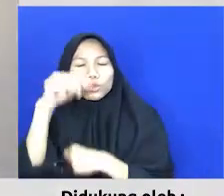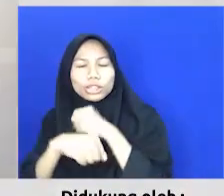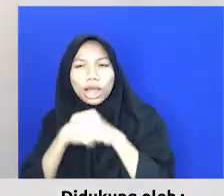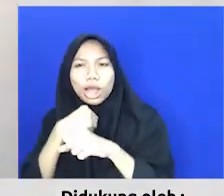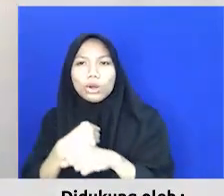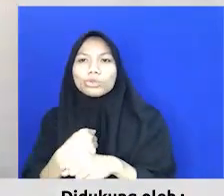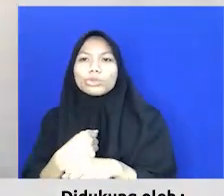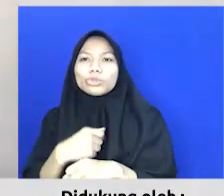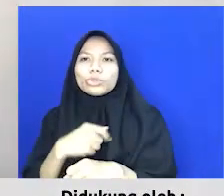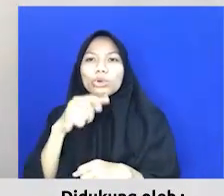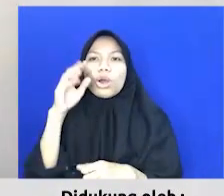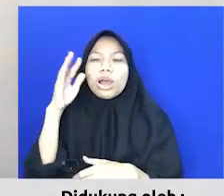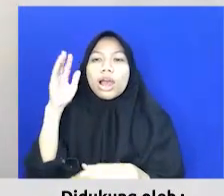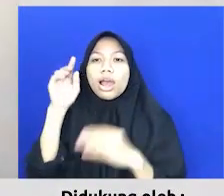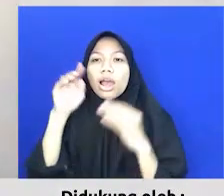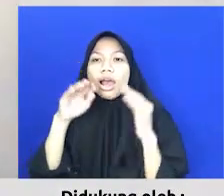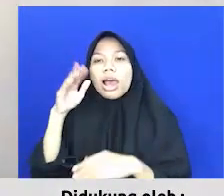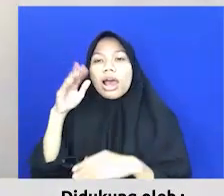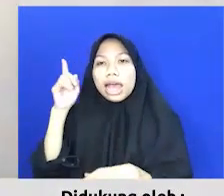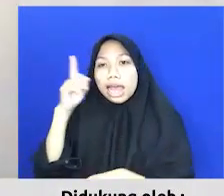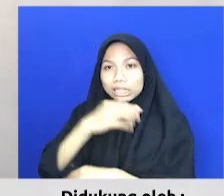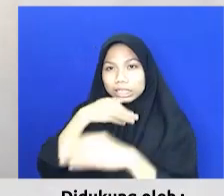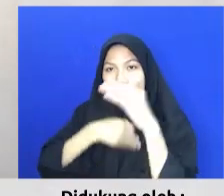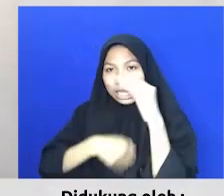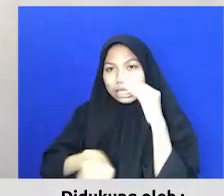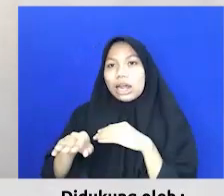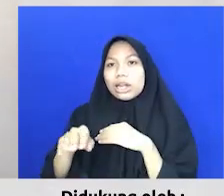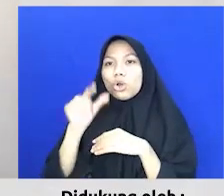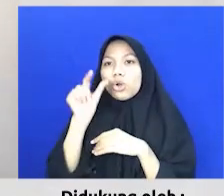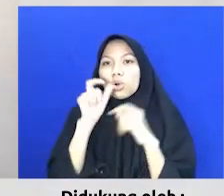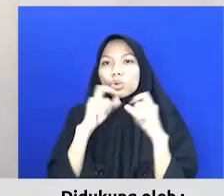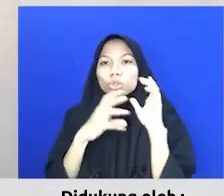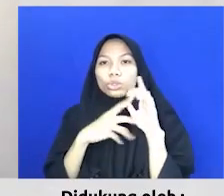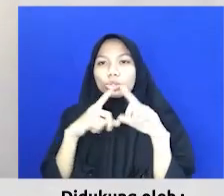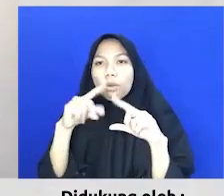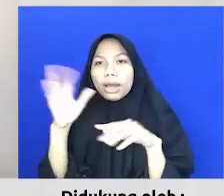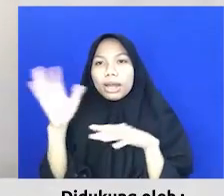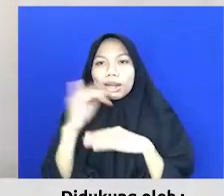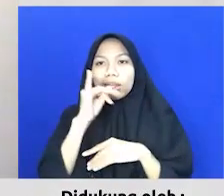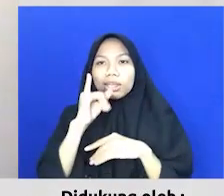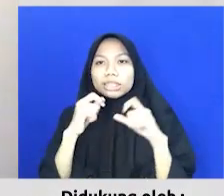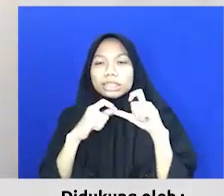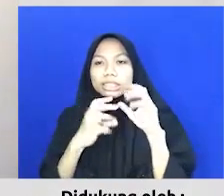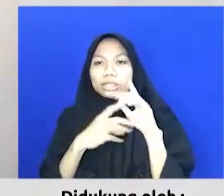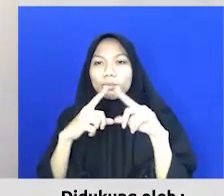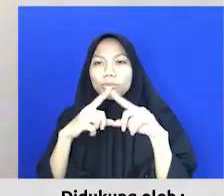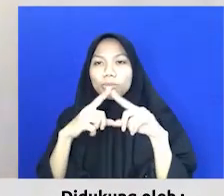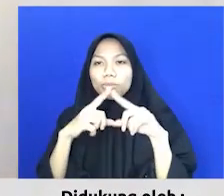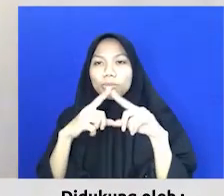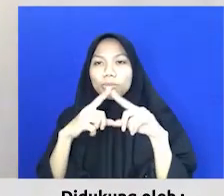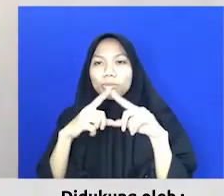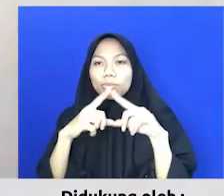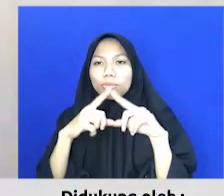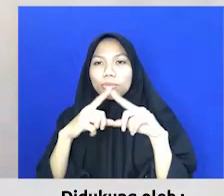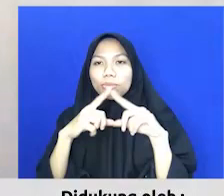Dan bukan kata ungkapan yang terlalu besar sebenarnya untuk mengatakan Pak Usmar sebagai